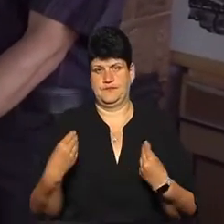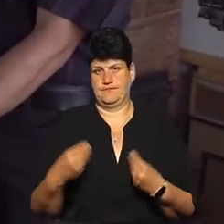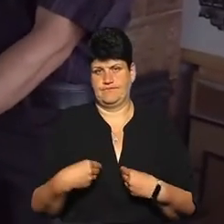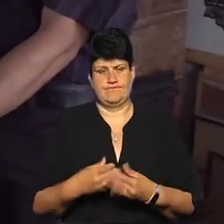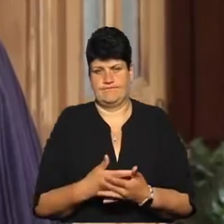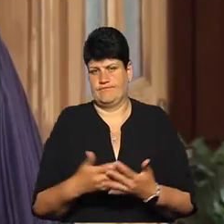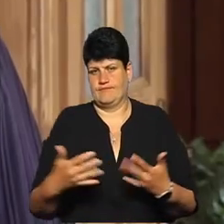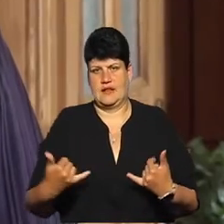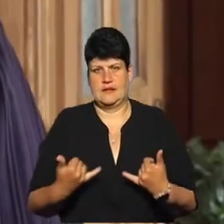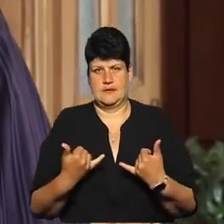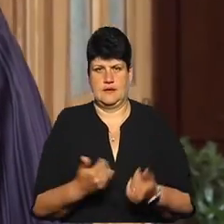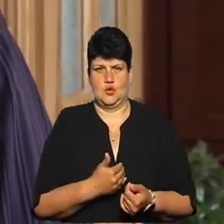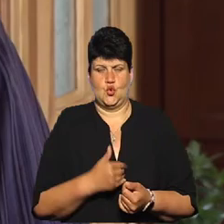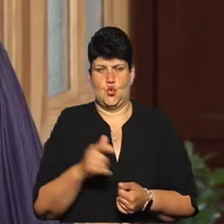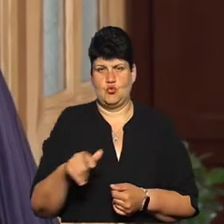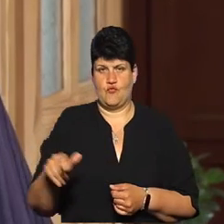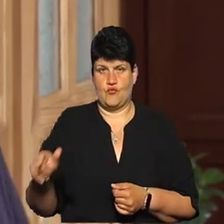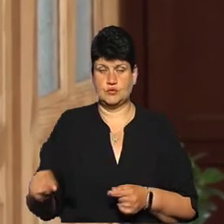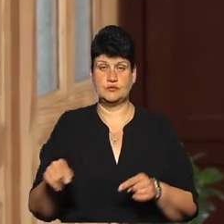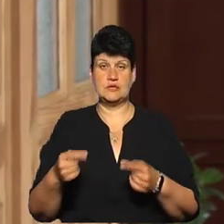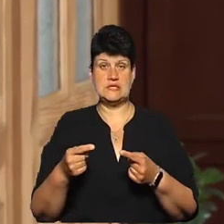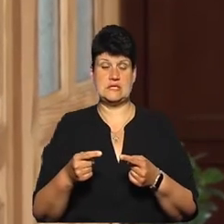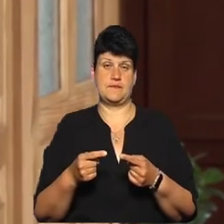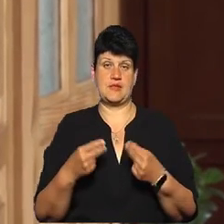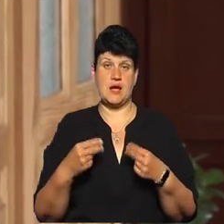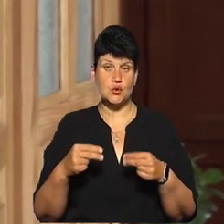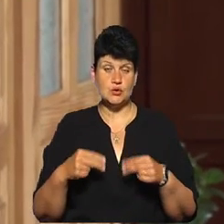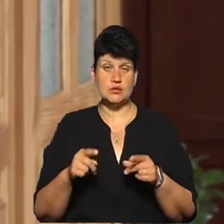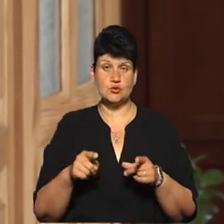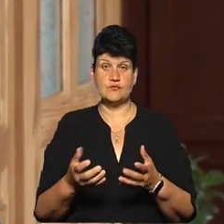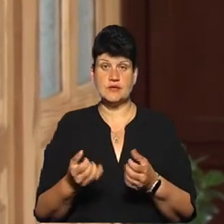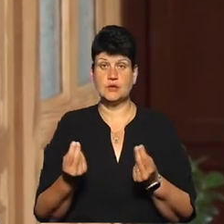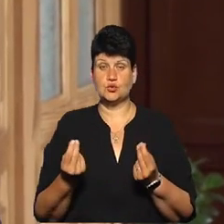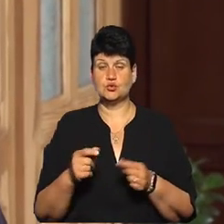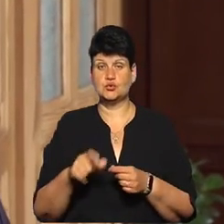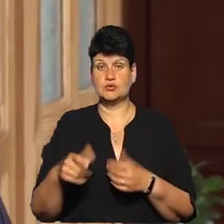добровольців. Створюються аукціони для того, щоб вилучити гроші, бо тому що люди вже